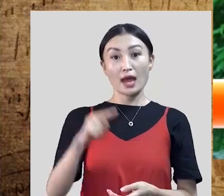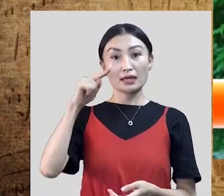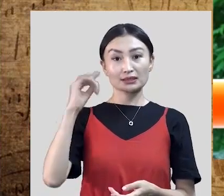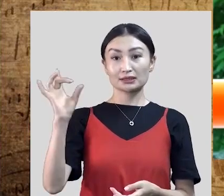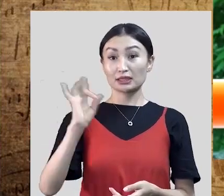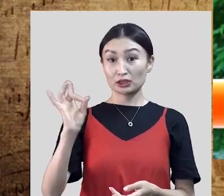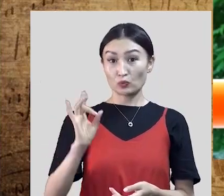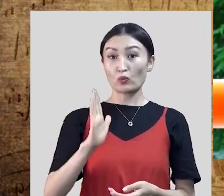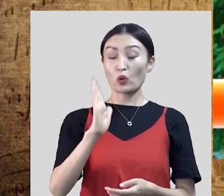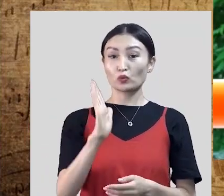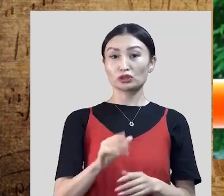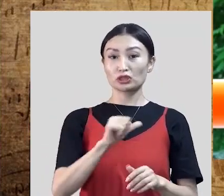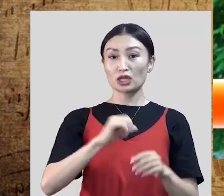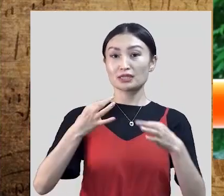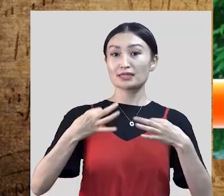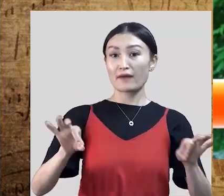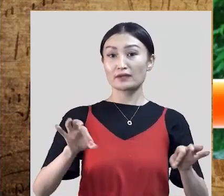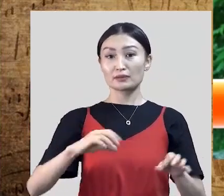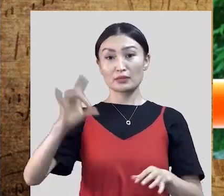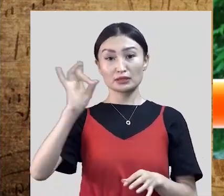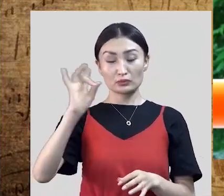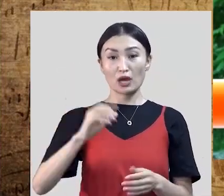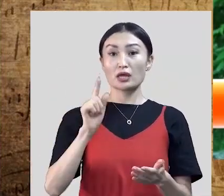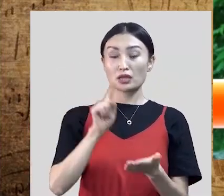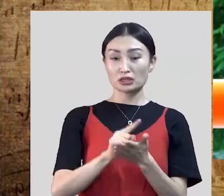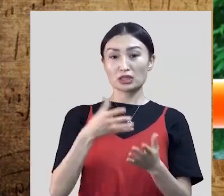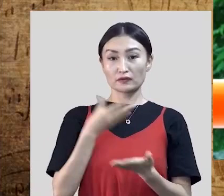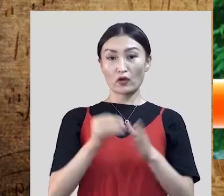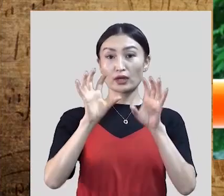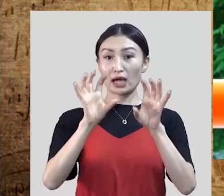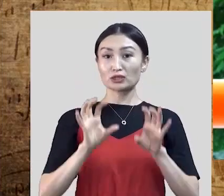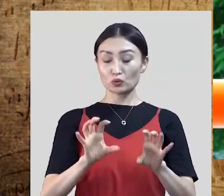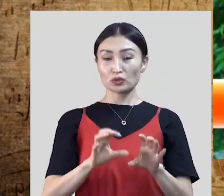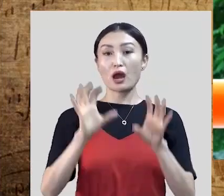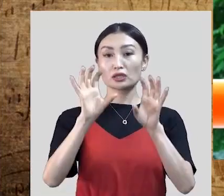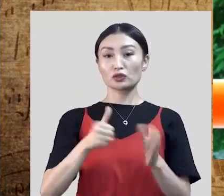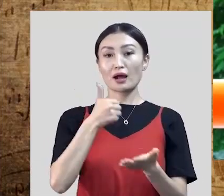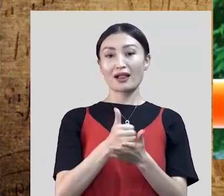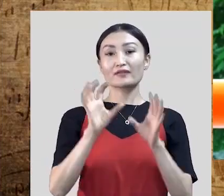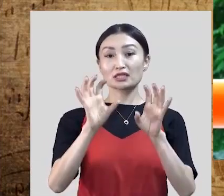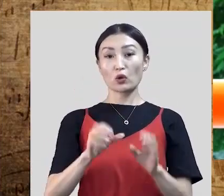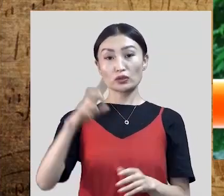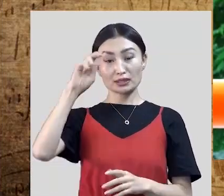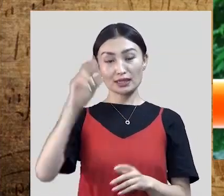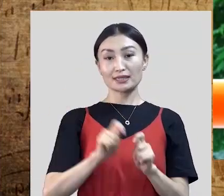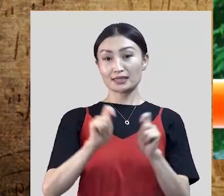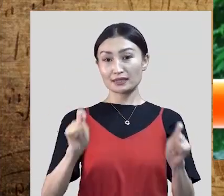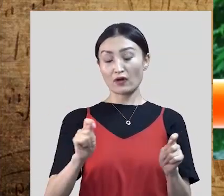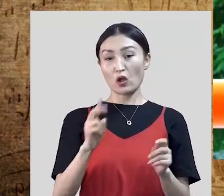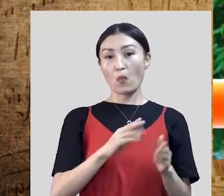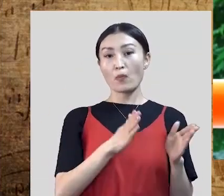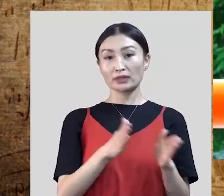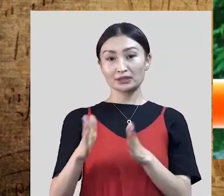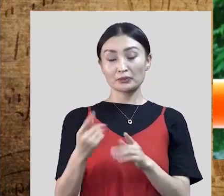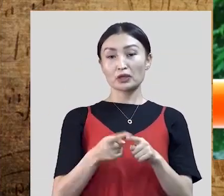Кыргызская республика, будучи суверенным государством, должна была иметь свою конституцию. Конституция – главный закон страны. Она создавалась по